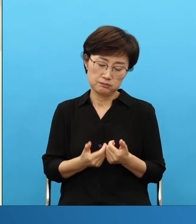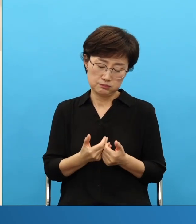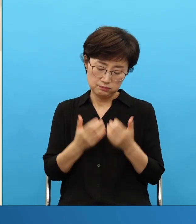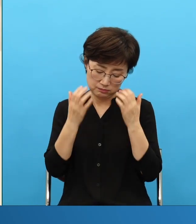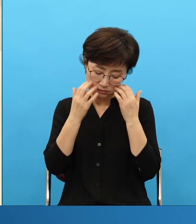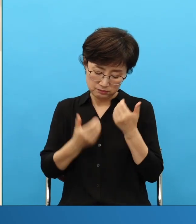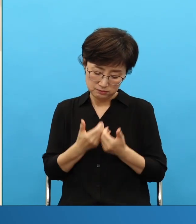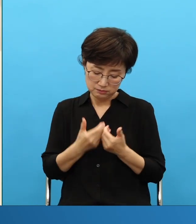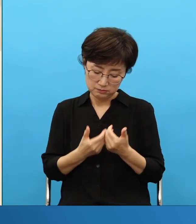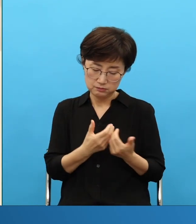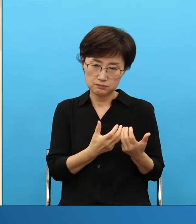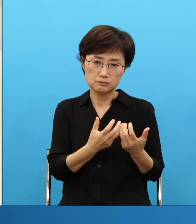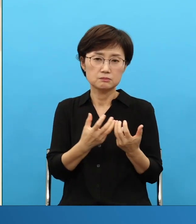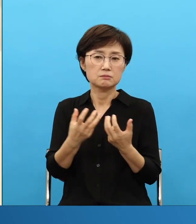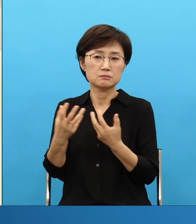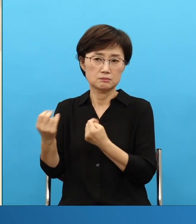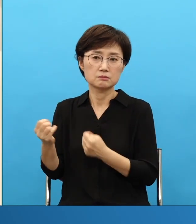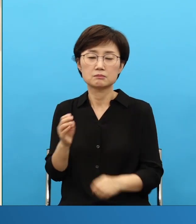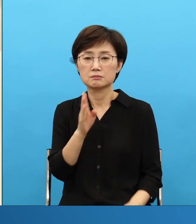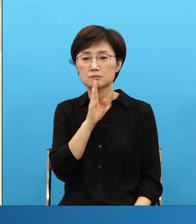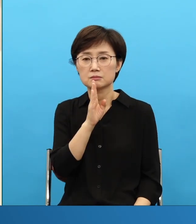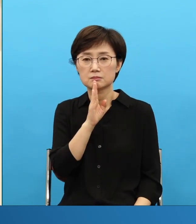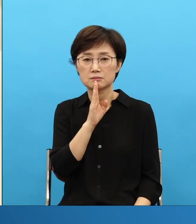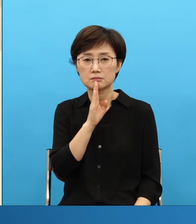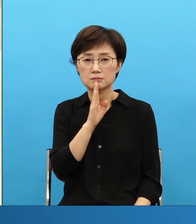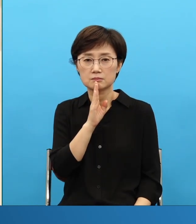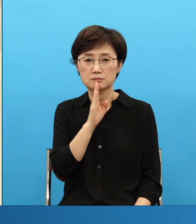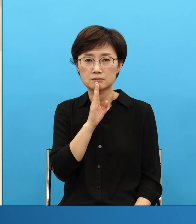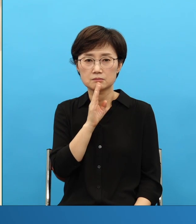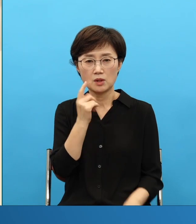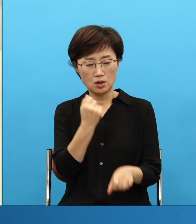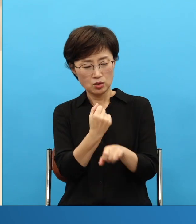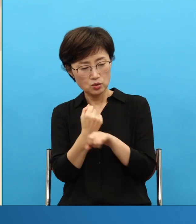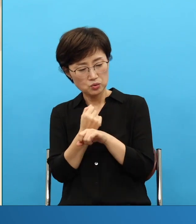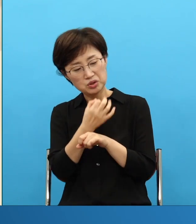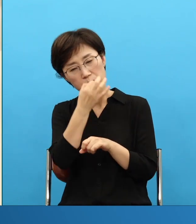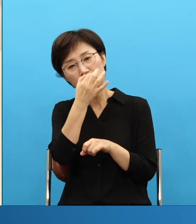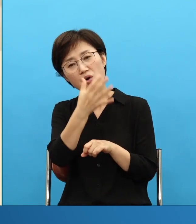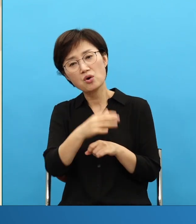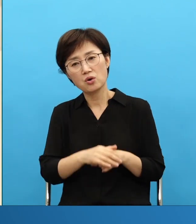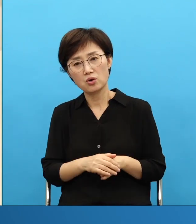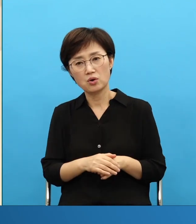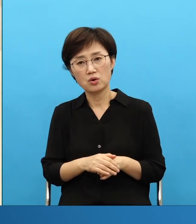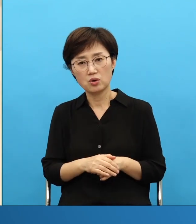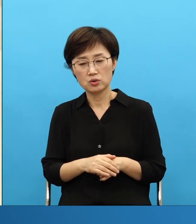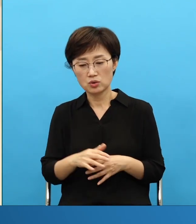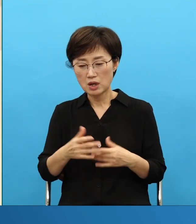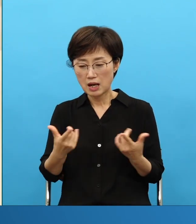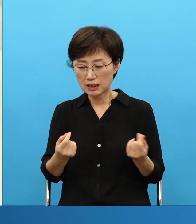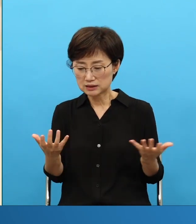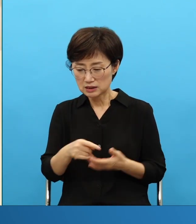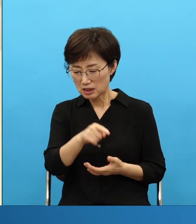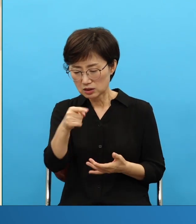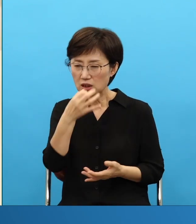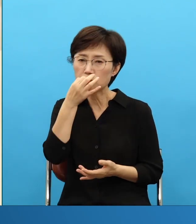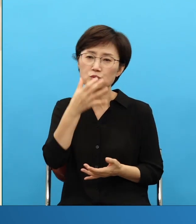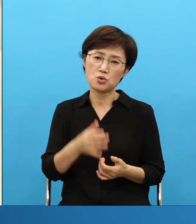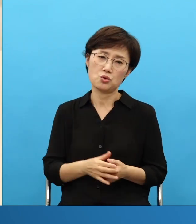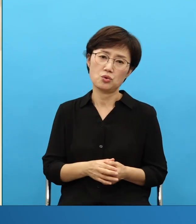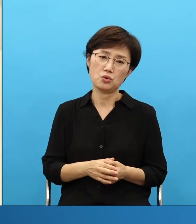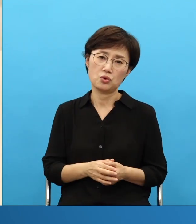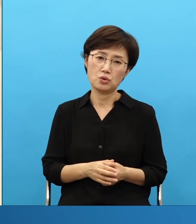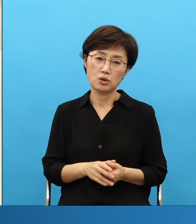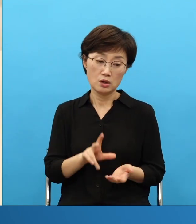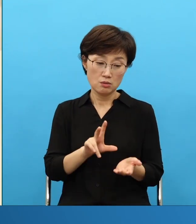여러 가지 갈등이 많이 있었습니다. 연구적으로도 그랬고 제가 있는 연구실 현장도 그랬고 점점